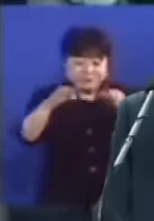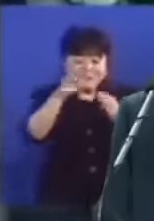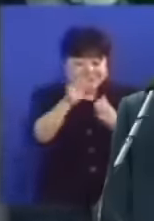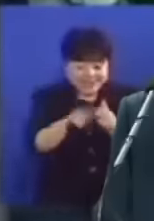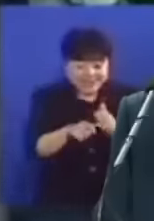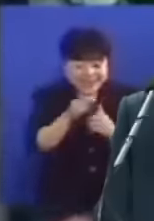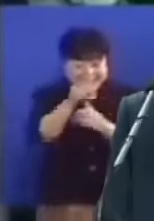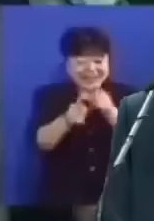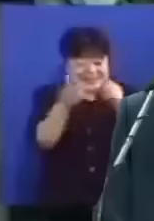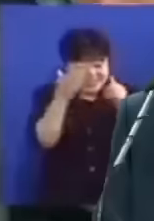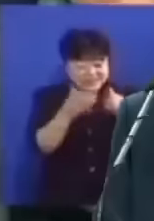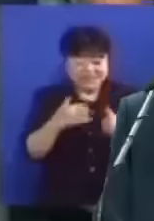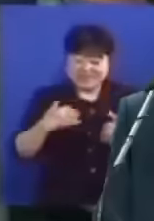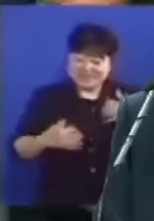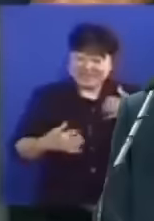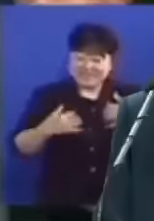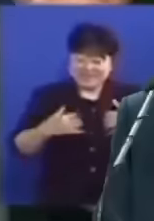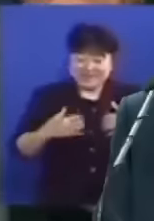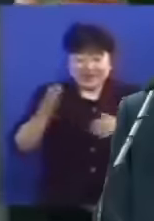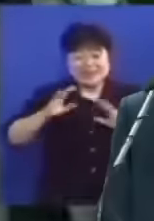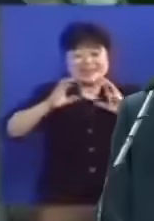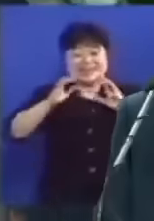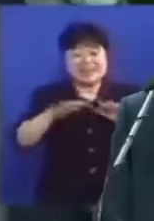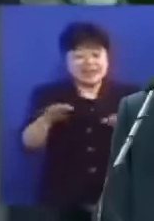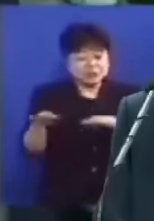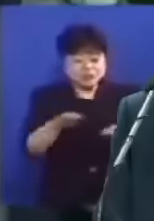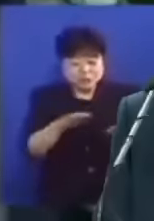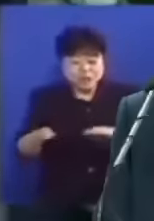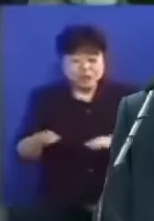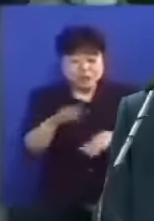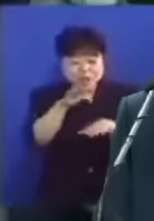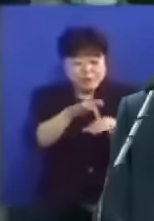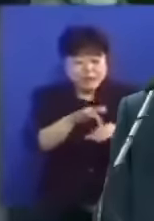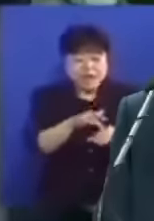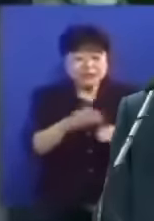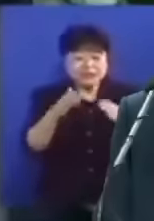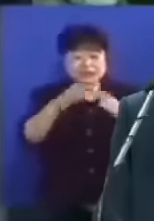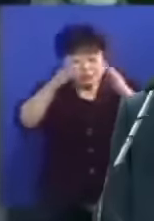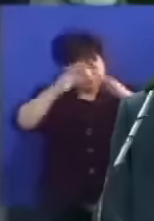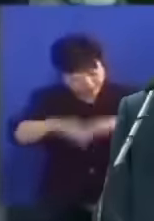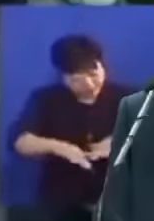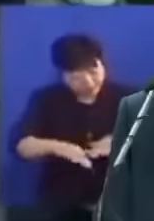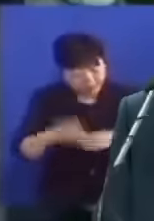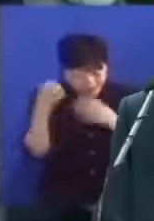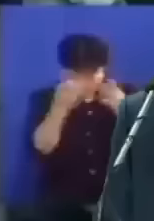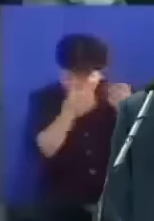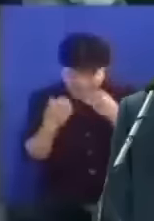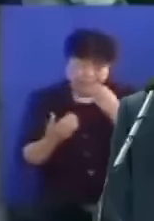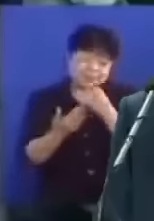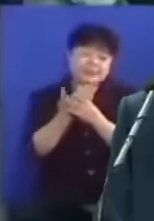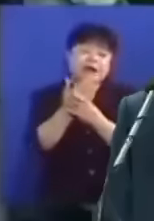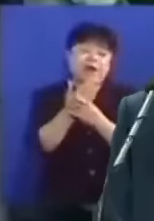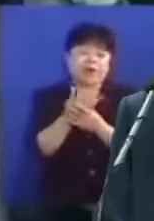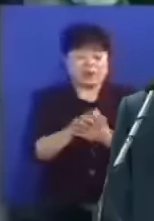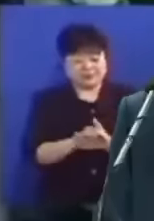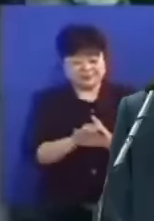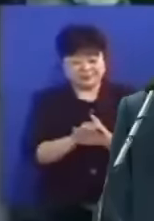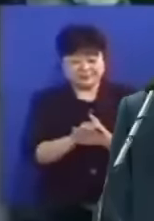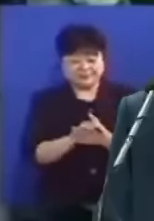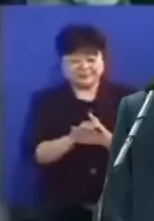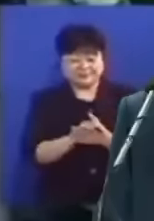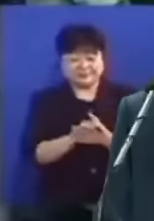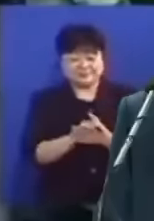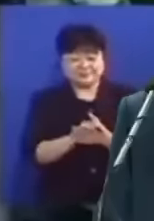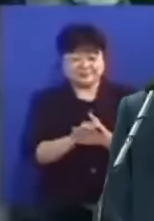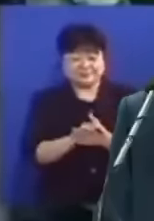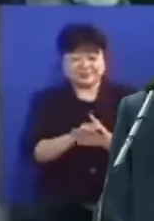나가면 하나님은 기뻐서 천당이 진동하고 마귀의 지는 큰 혼란이 나서 정신을 차릴 수가 없게 되는